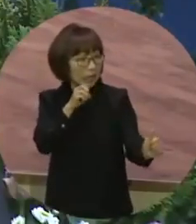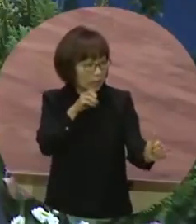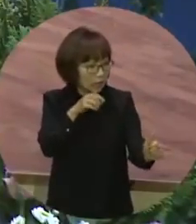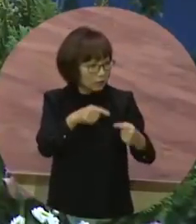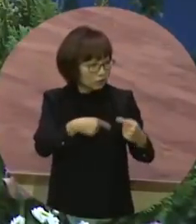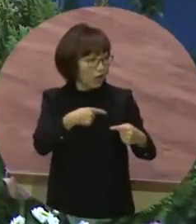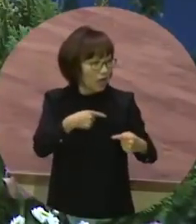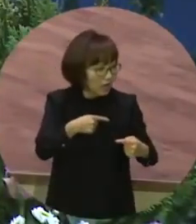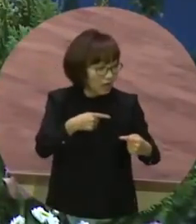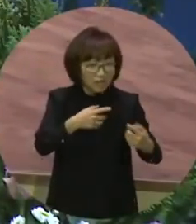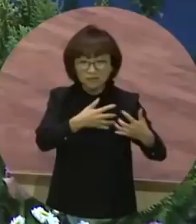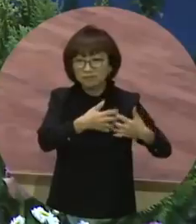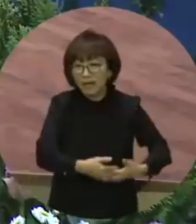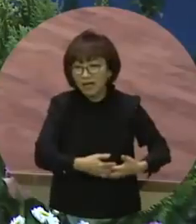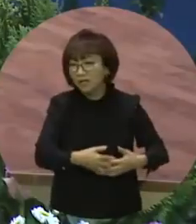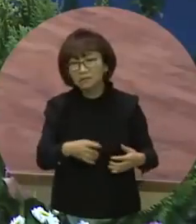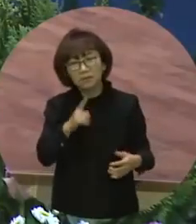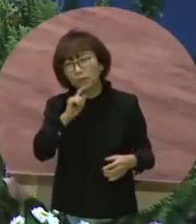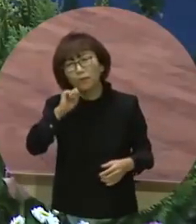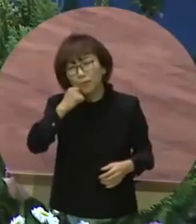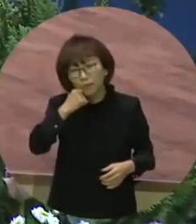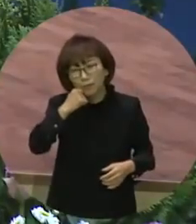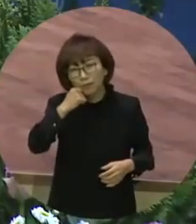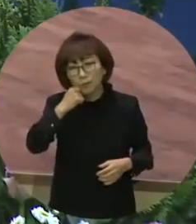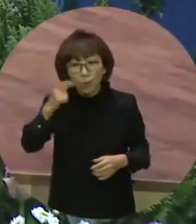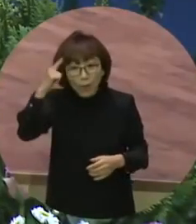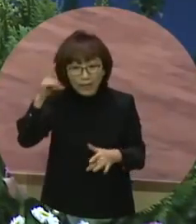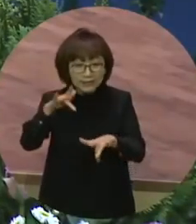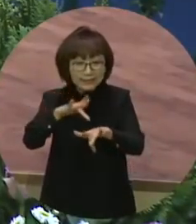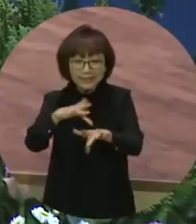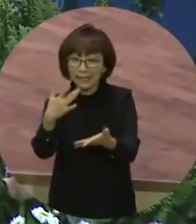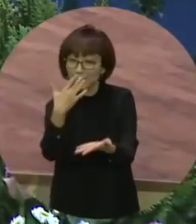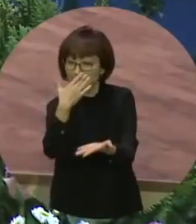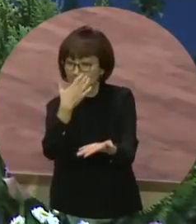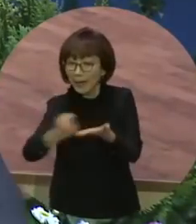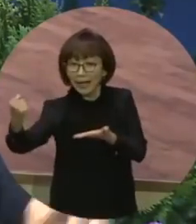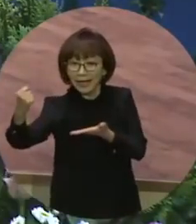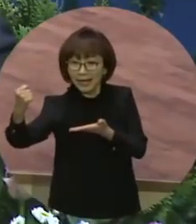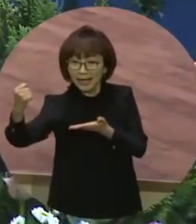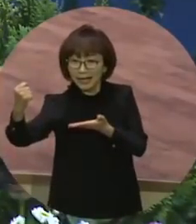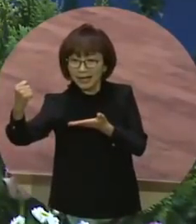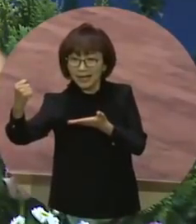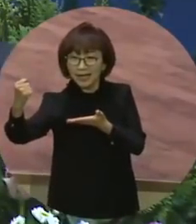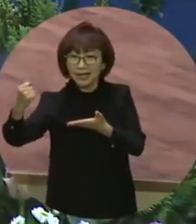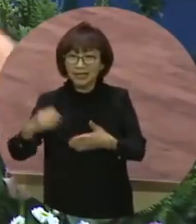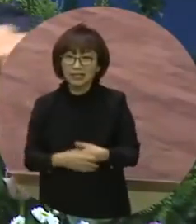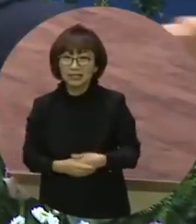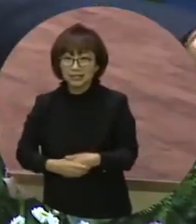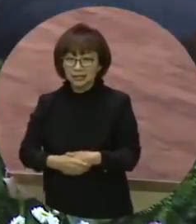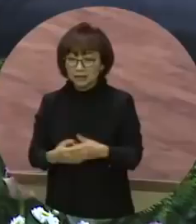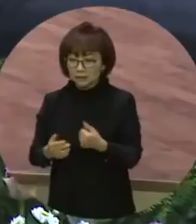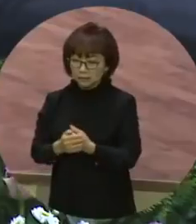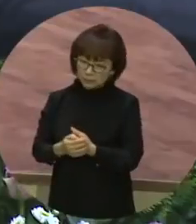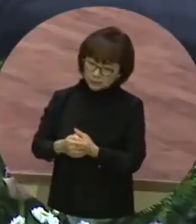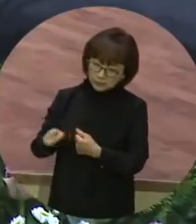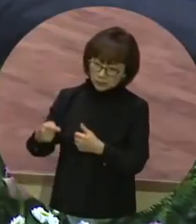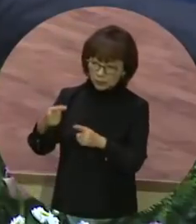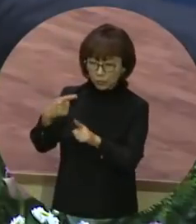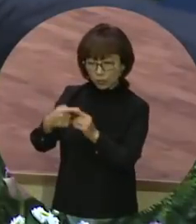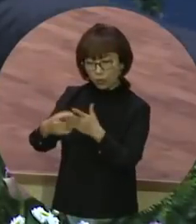멍해가지고 뭘 말해야 할지 몰라. 다 빼앗아버렸어. 사는 거, 말하는 거, 행동하는 건 불신자와